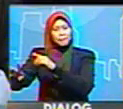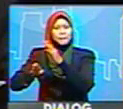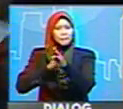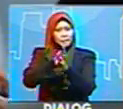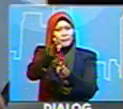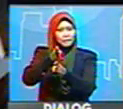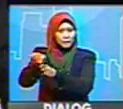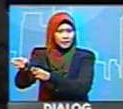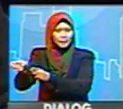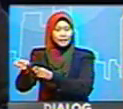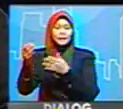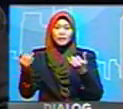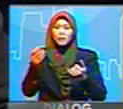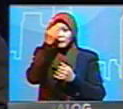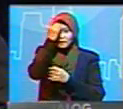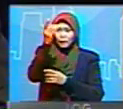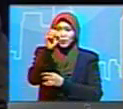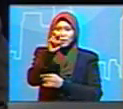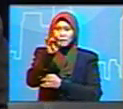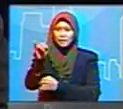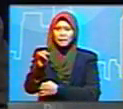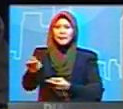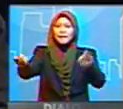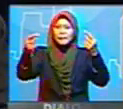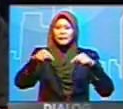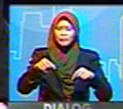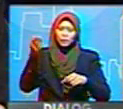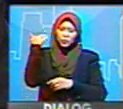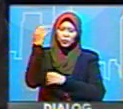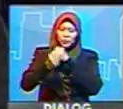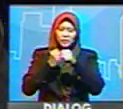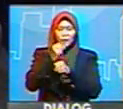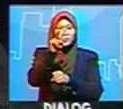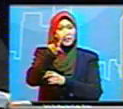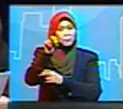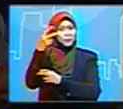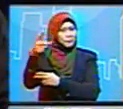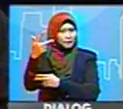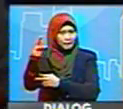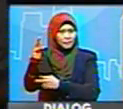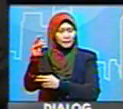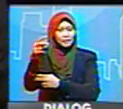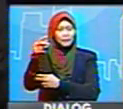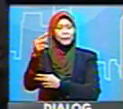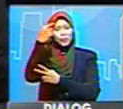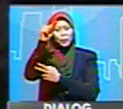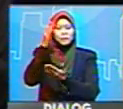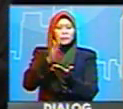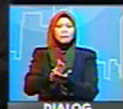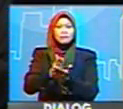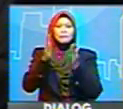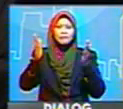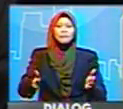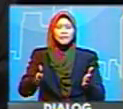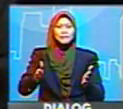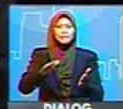ya Di mana Datuk Seri juga telah pun hadir pada 2013 untuk bicarakan tentang jihad memerangi orang tengah